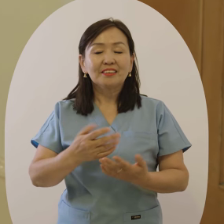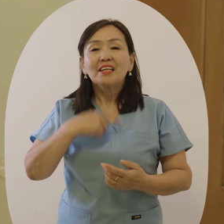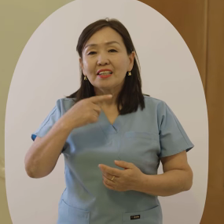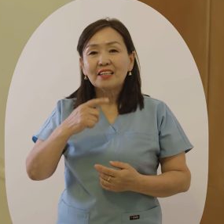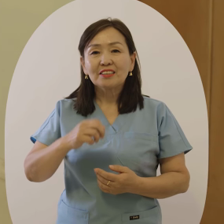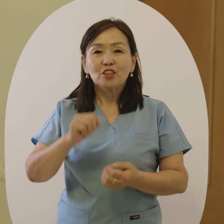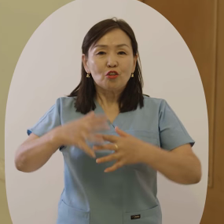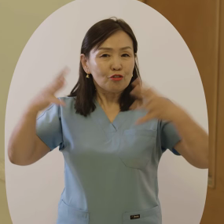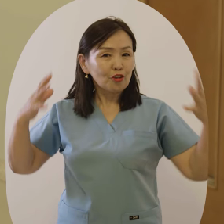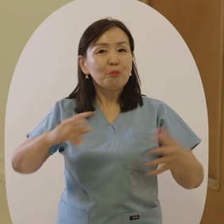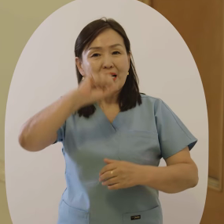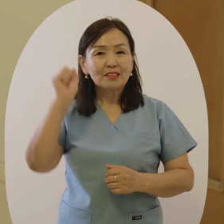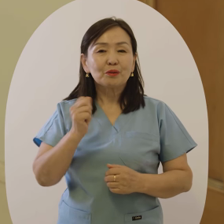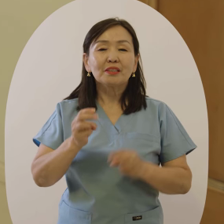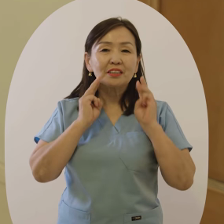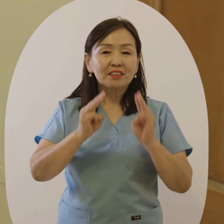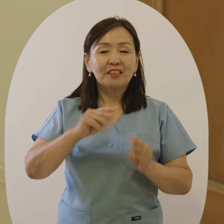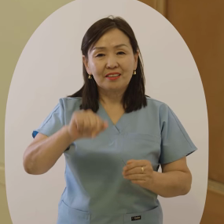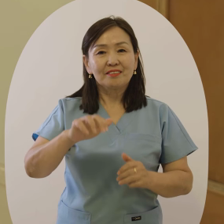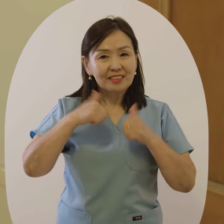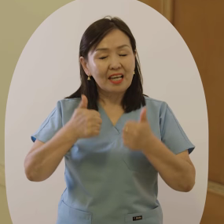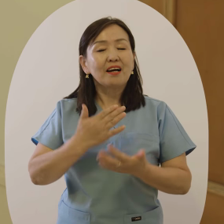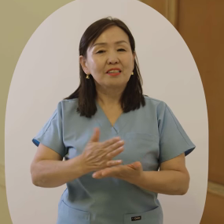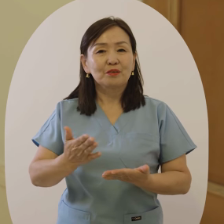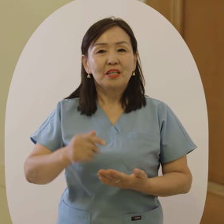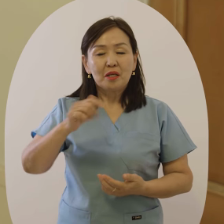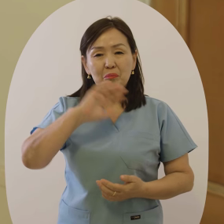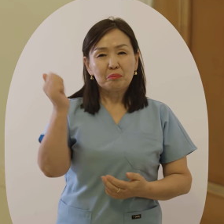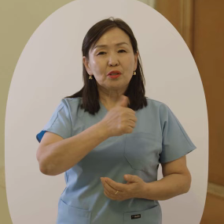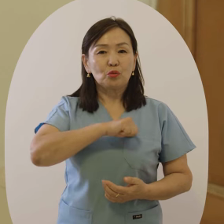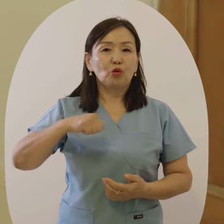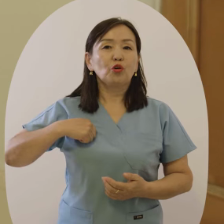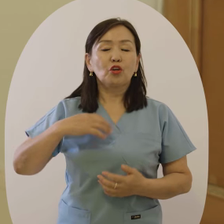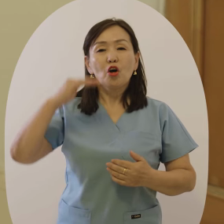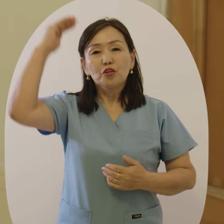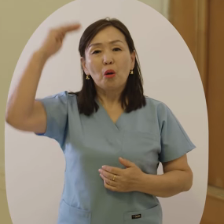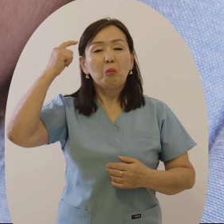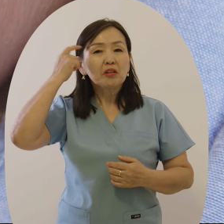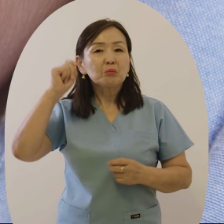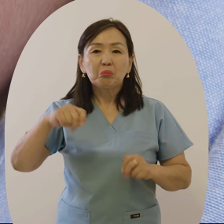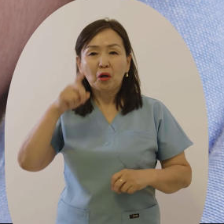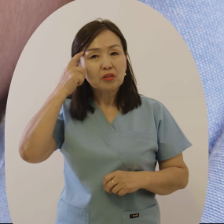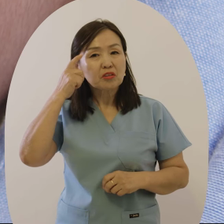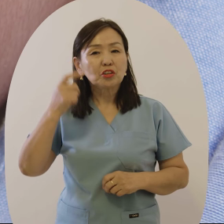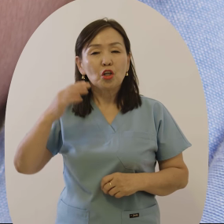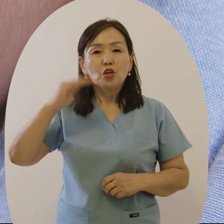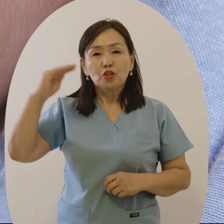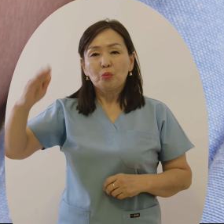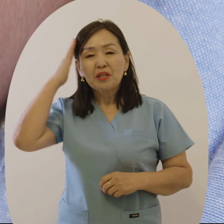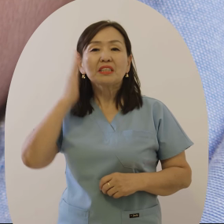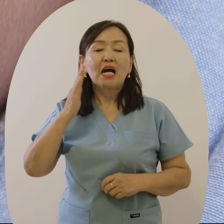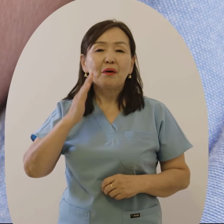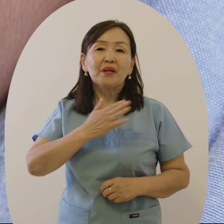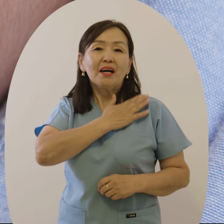Хүү охиндоо цаг гаргаж суугаад ярилцсан гэдэг том асуудлыг шийдэх хамгийн энгийн алхам юм билээ. Бид үнэндээ өөрсдийгөө